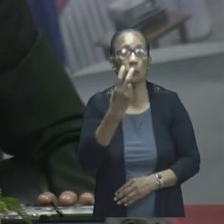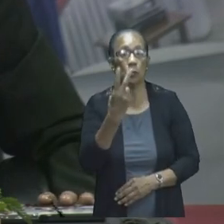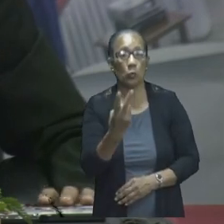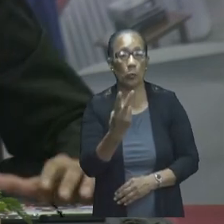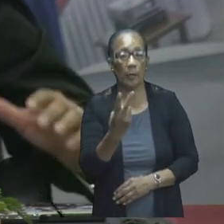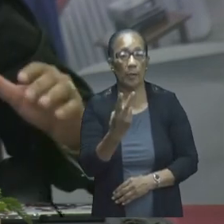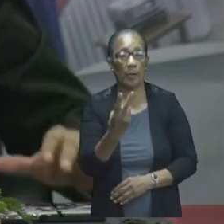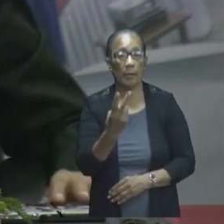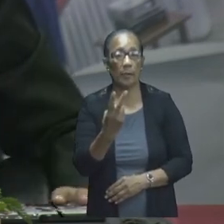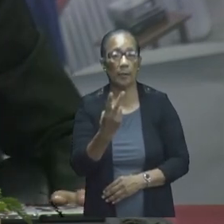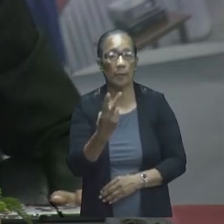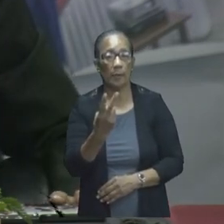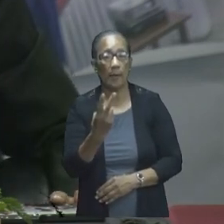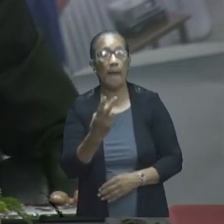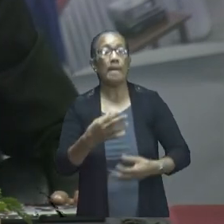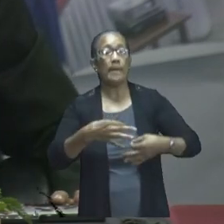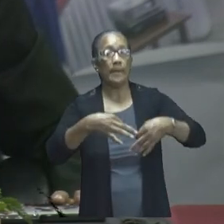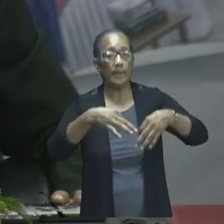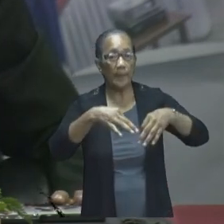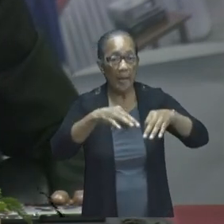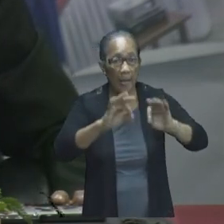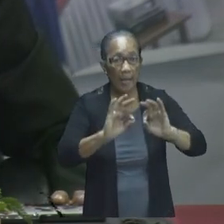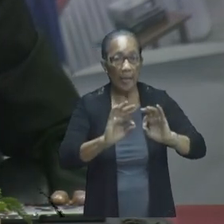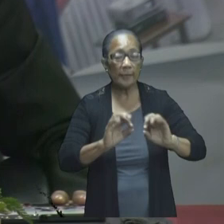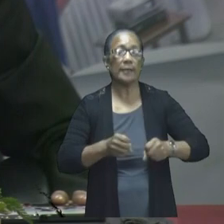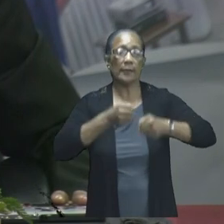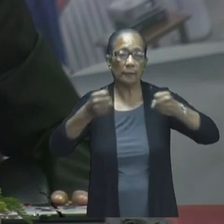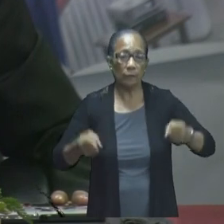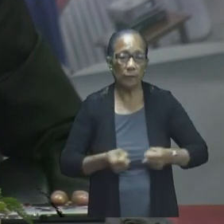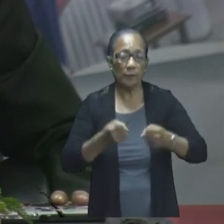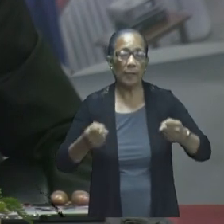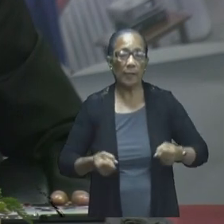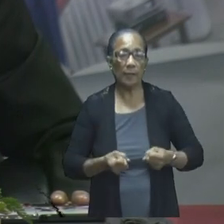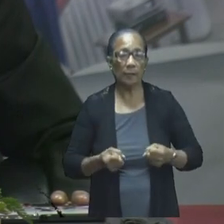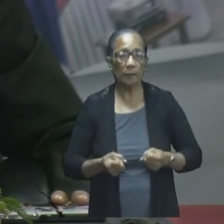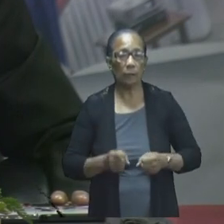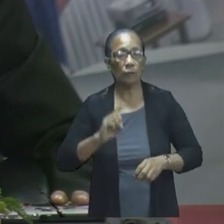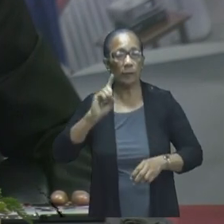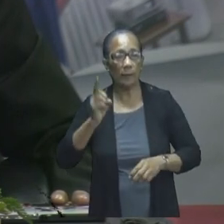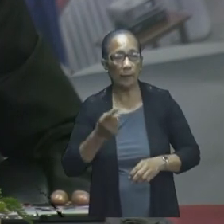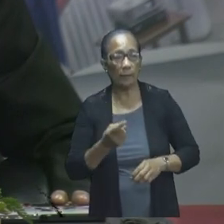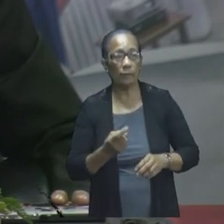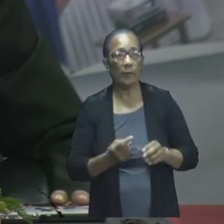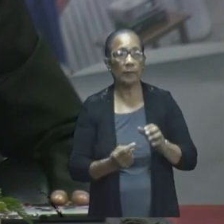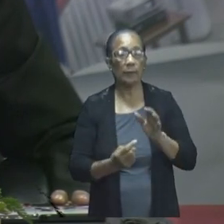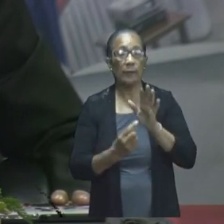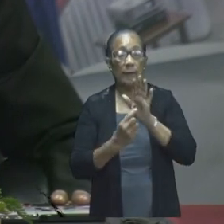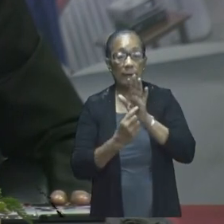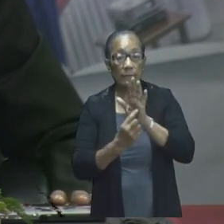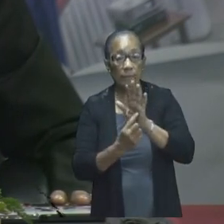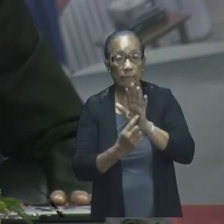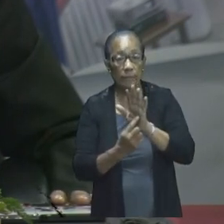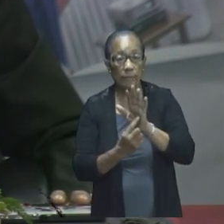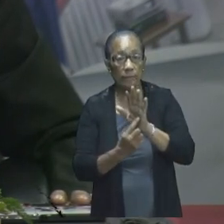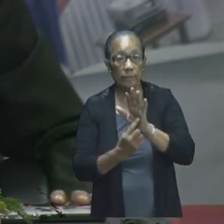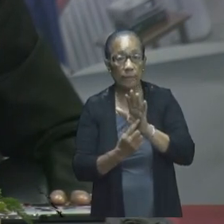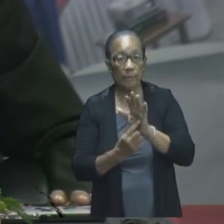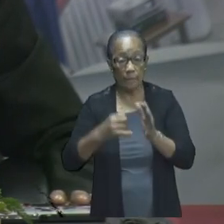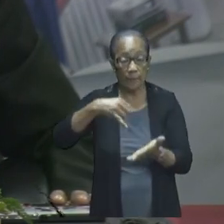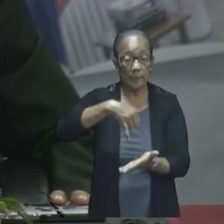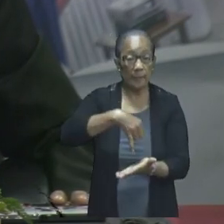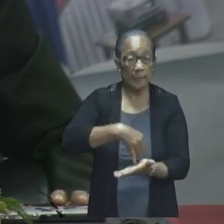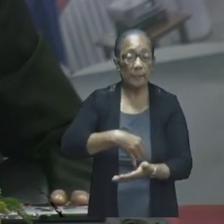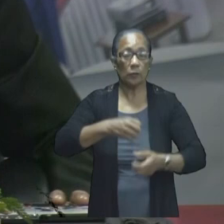lampen zijn beleefd activiteiten voor ons de boer binaire vanwege de expertise die staatsolie geven en dat was de de sharpies en